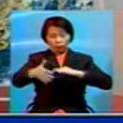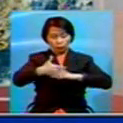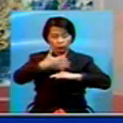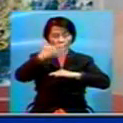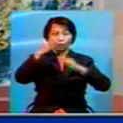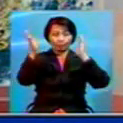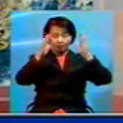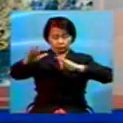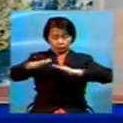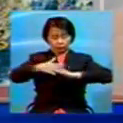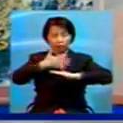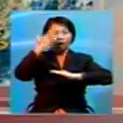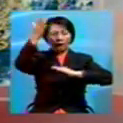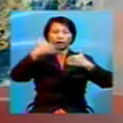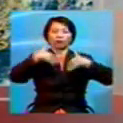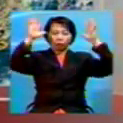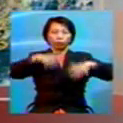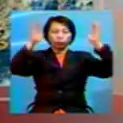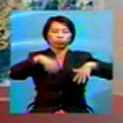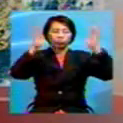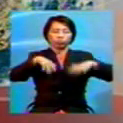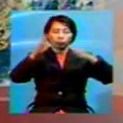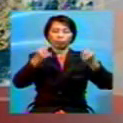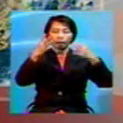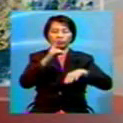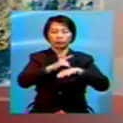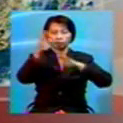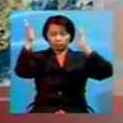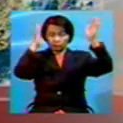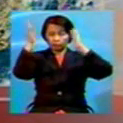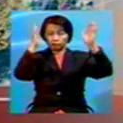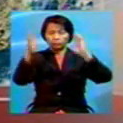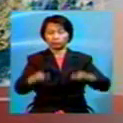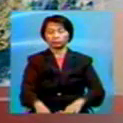jangkakan hujan akan lebih banyaklah di negara